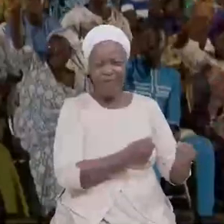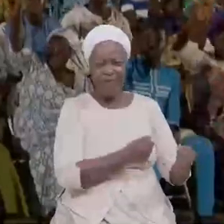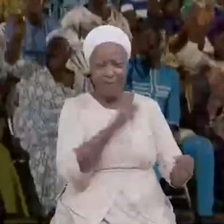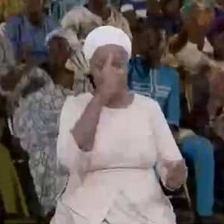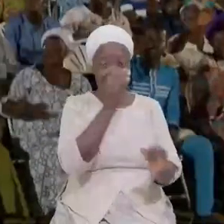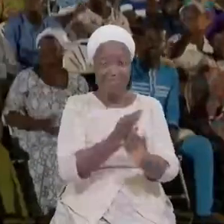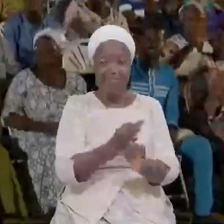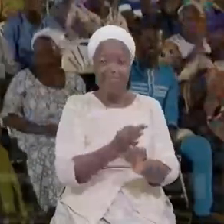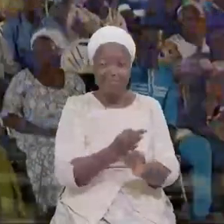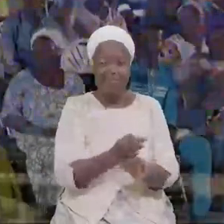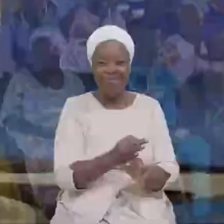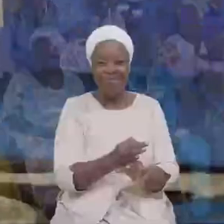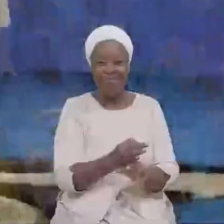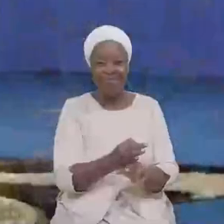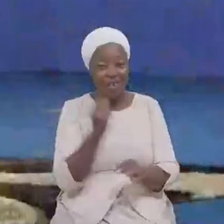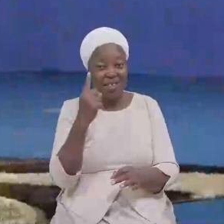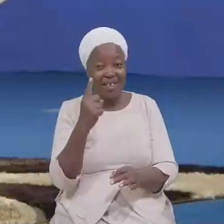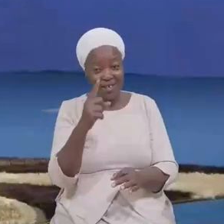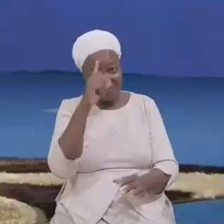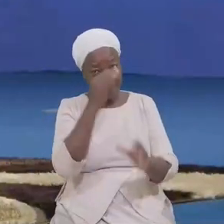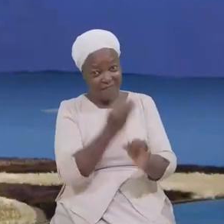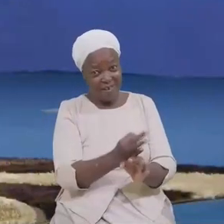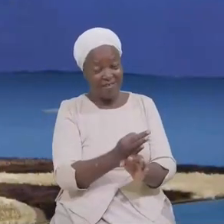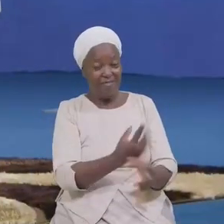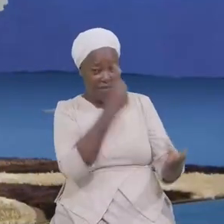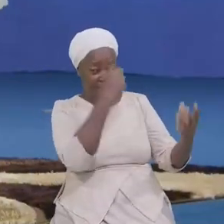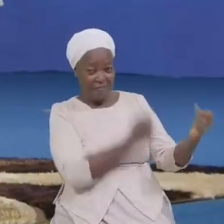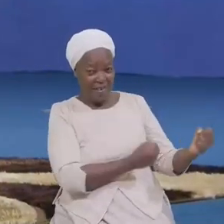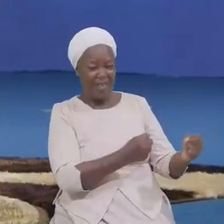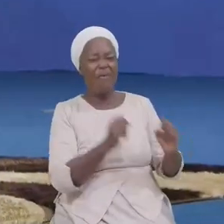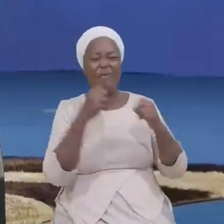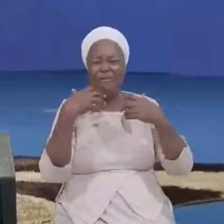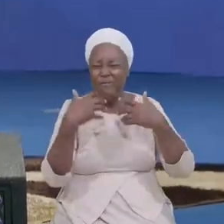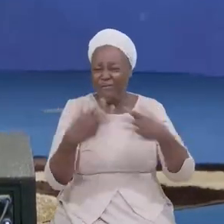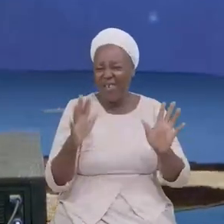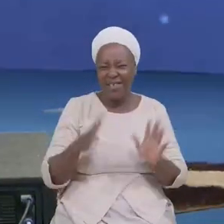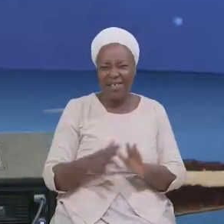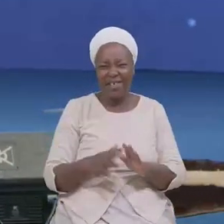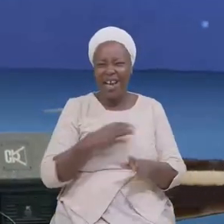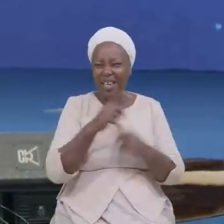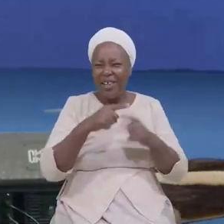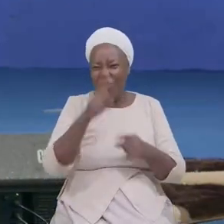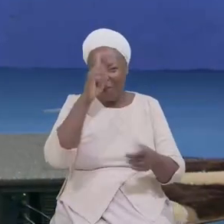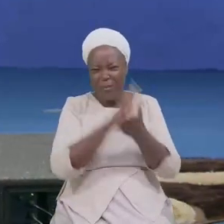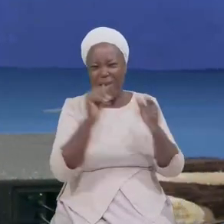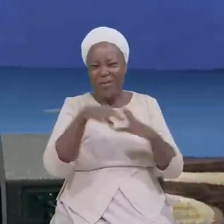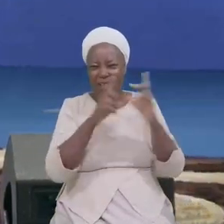C'est tout. Et tu crois au Seigneur comme tu crois au chauffeur qui